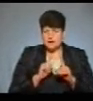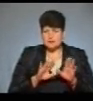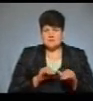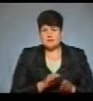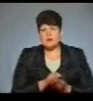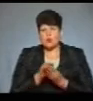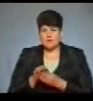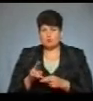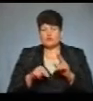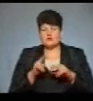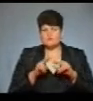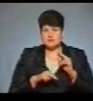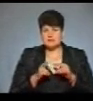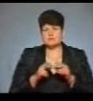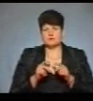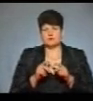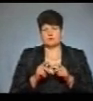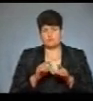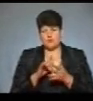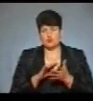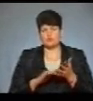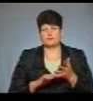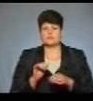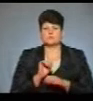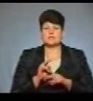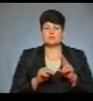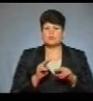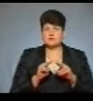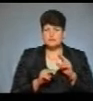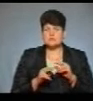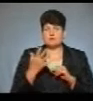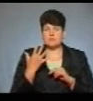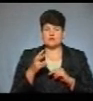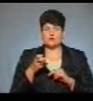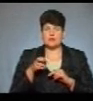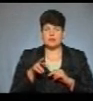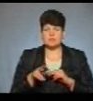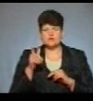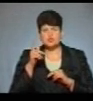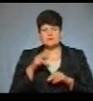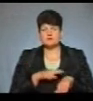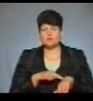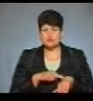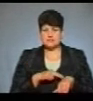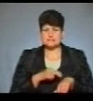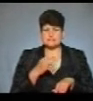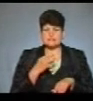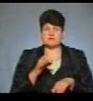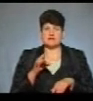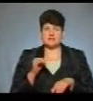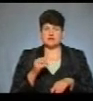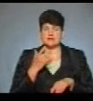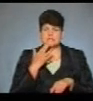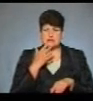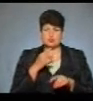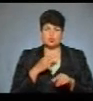останків будівництво меморіального комплексу продовжать. Зупинили будівництво цього комплексу 5 липня чортківські поліцейські, повідомив речник Нацполіції області